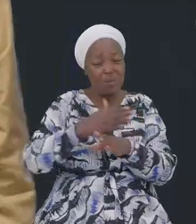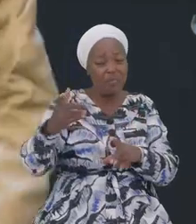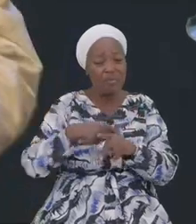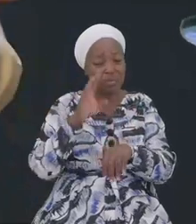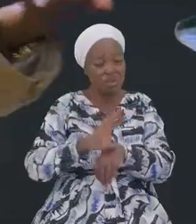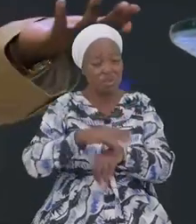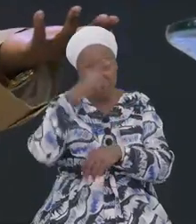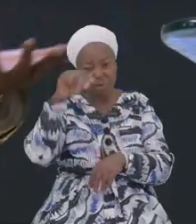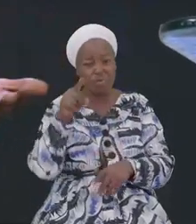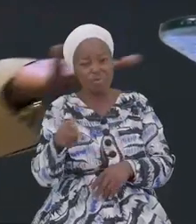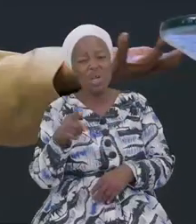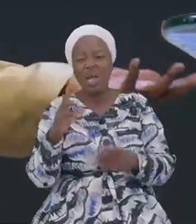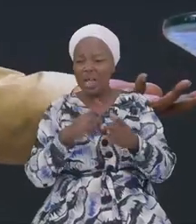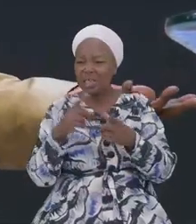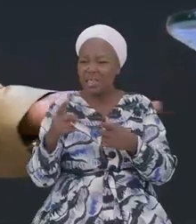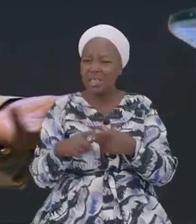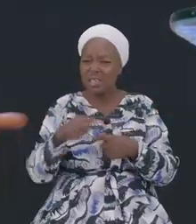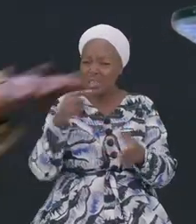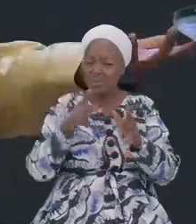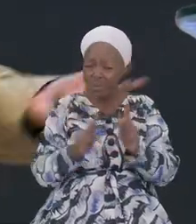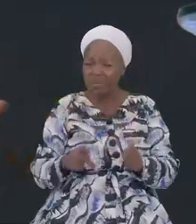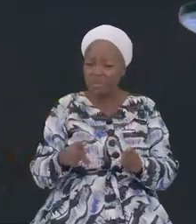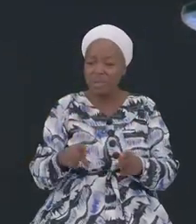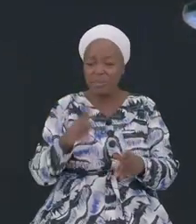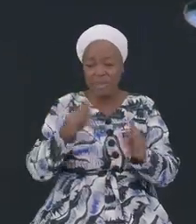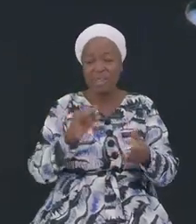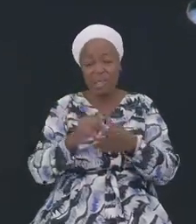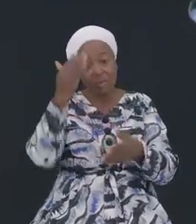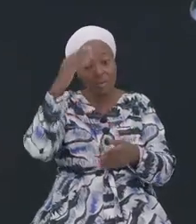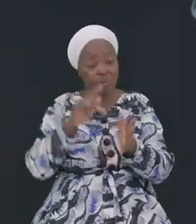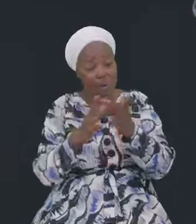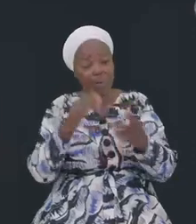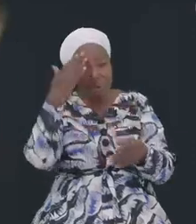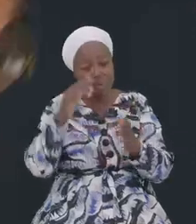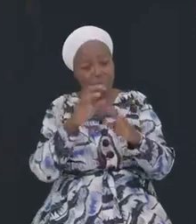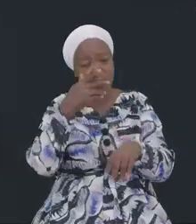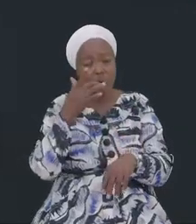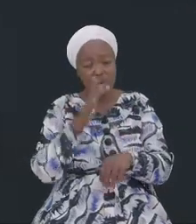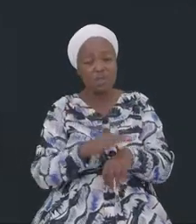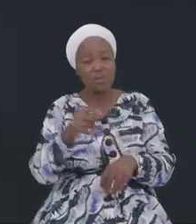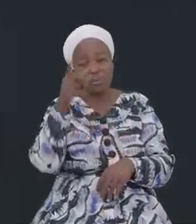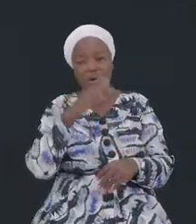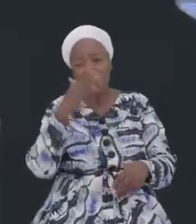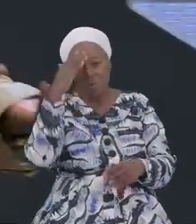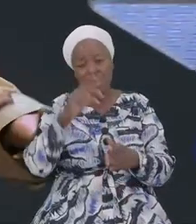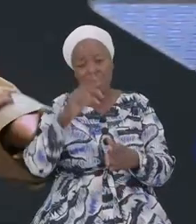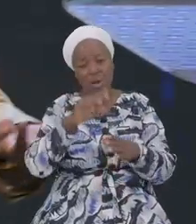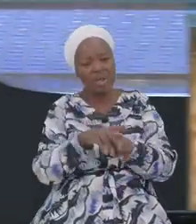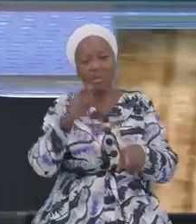faire. Et tu le chasses hors de l'église. C'est la personne qui connaît la parole, qui connaît les promesses du Seigneur, qui connaît l'alliance de